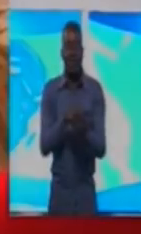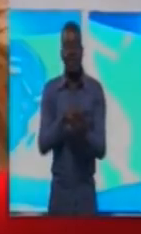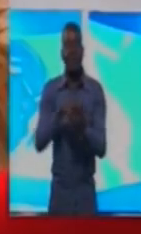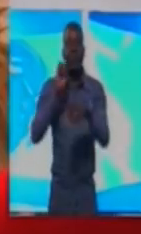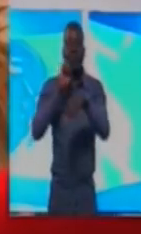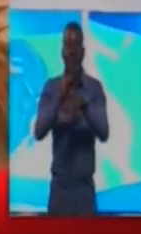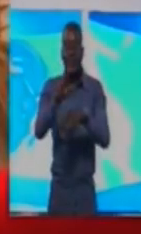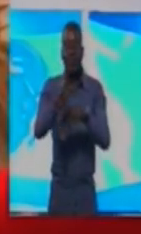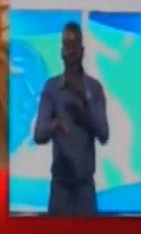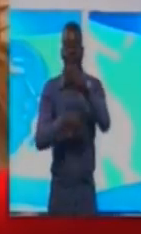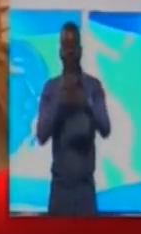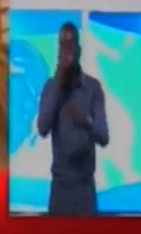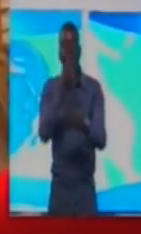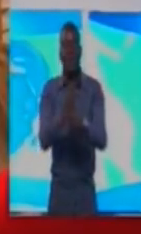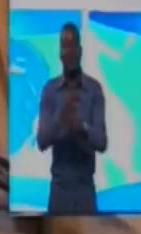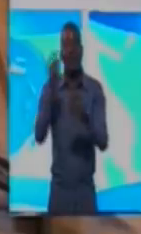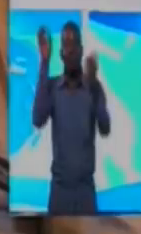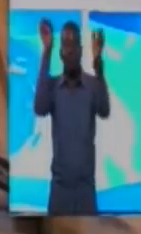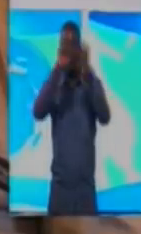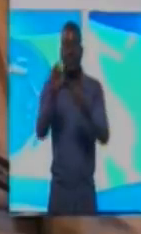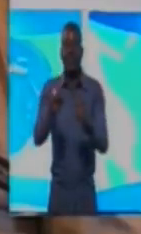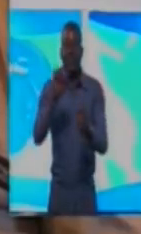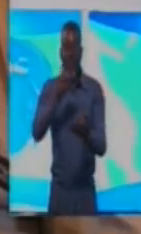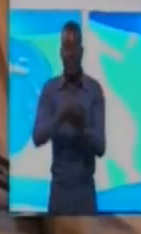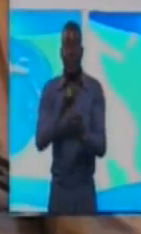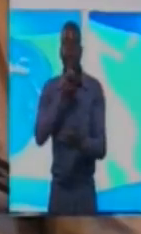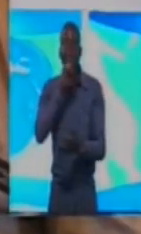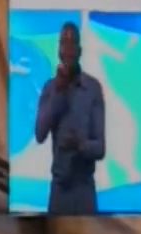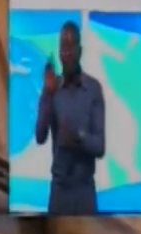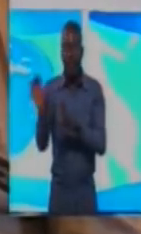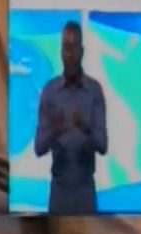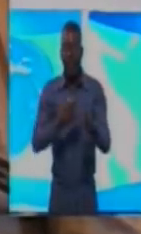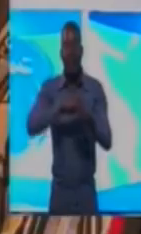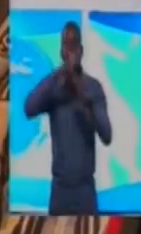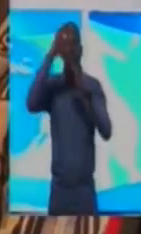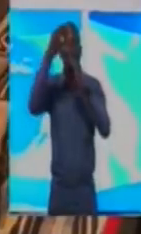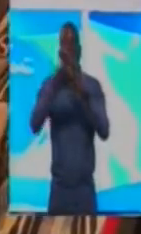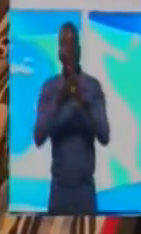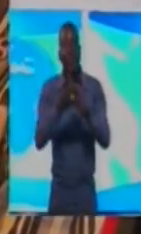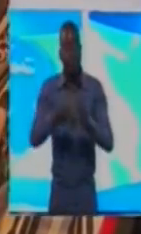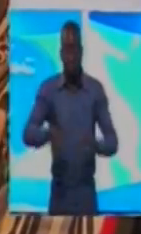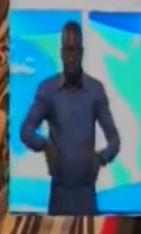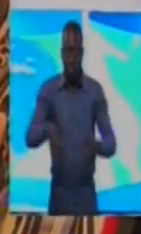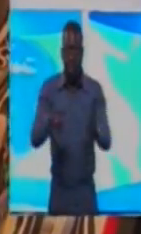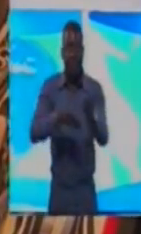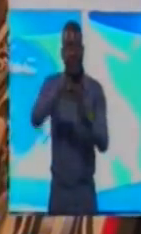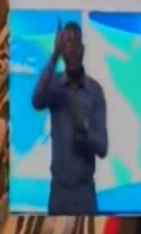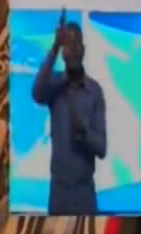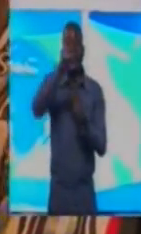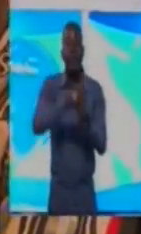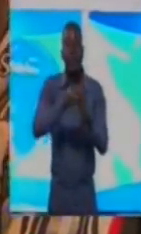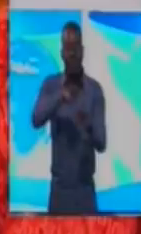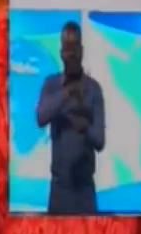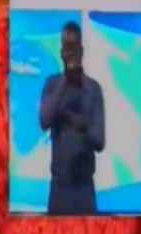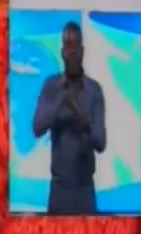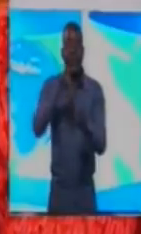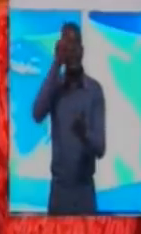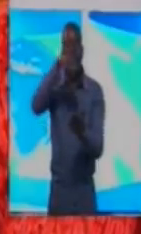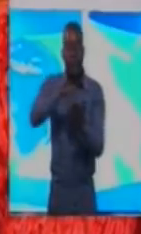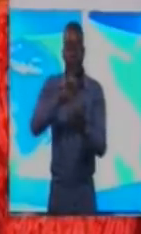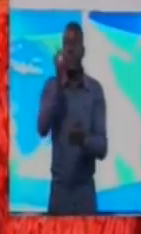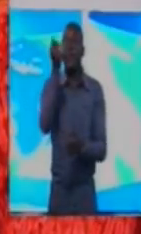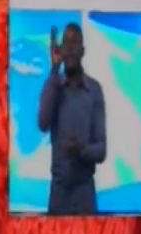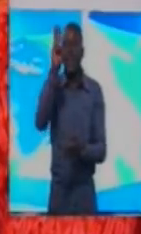du Conseil national de la statistique. Il s'agira de faire le bilan du schéma directeur de la statistique sur la période